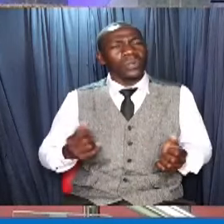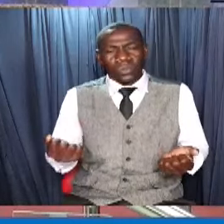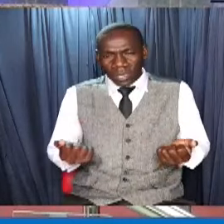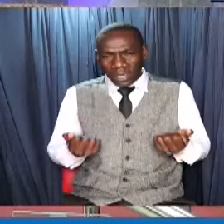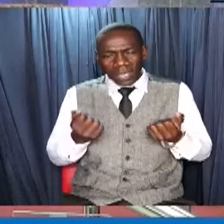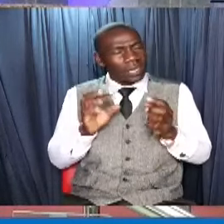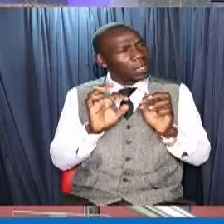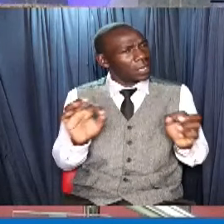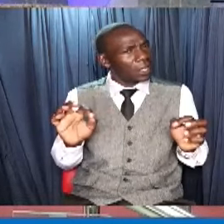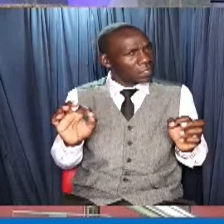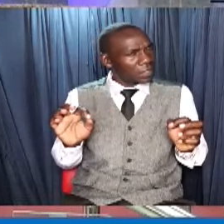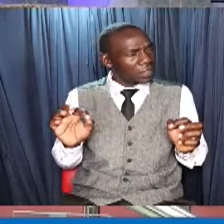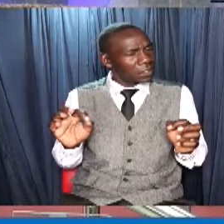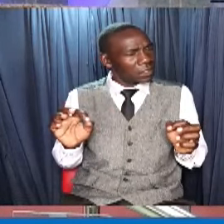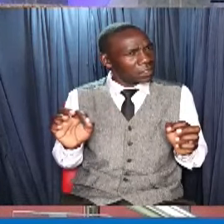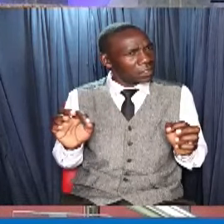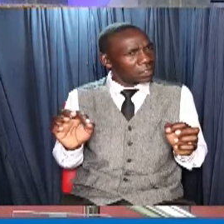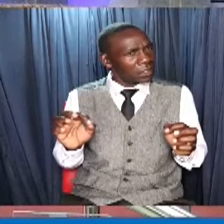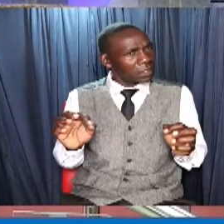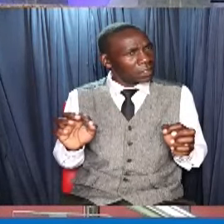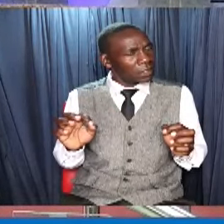we've tried all means for her to be well.